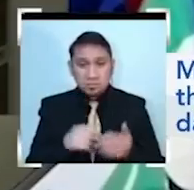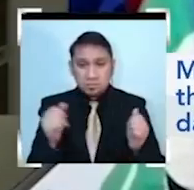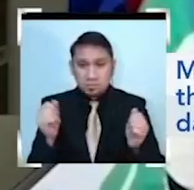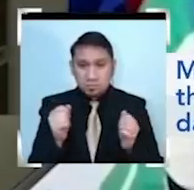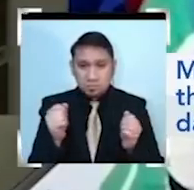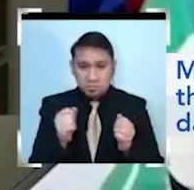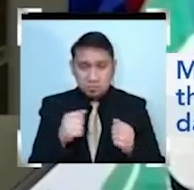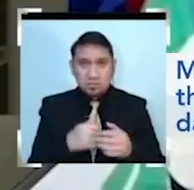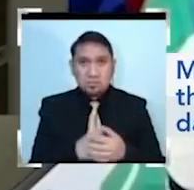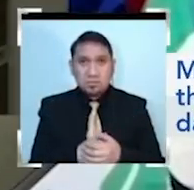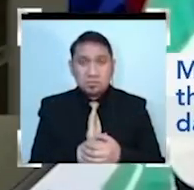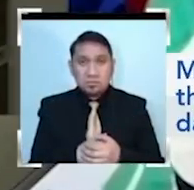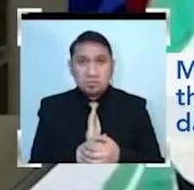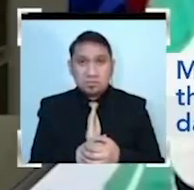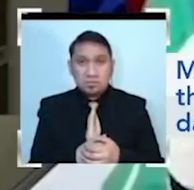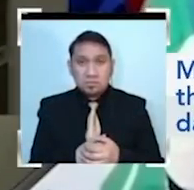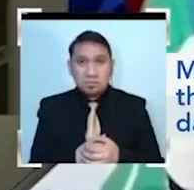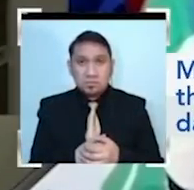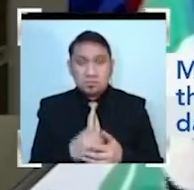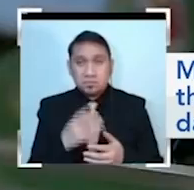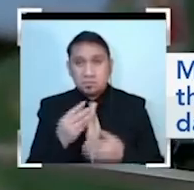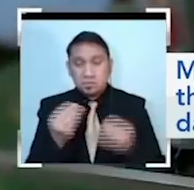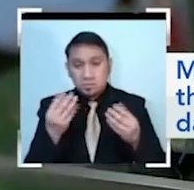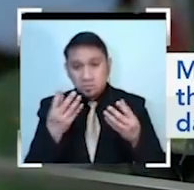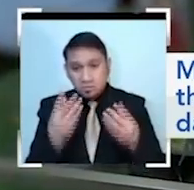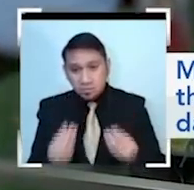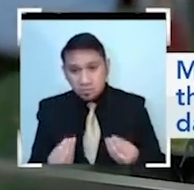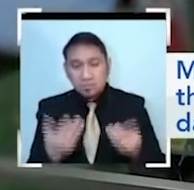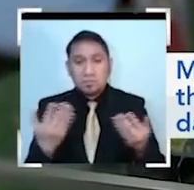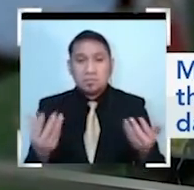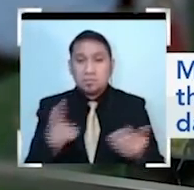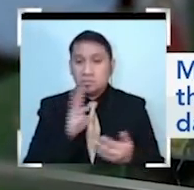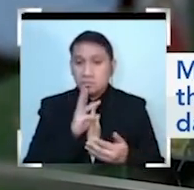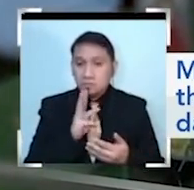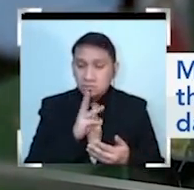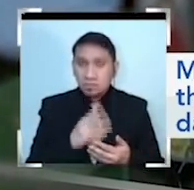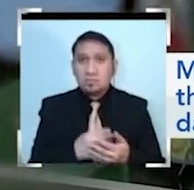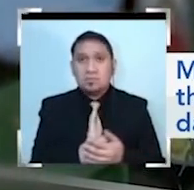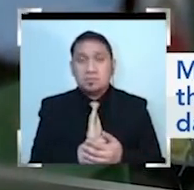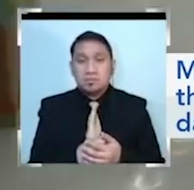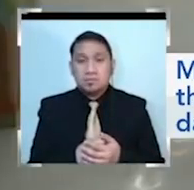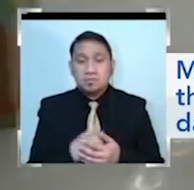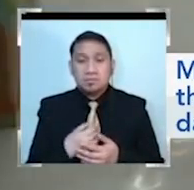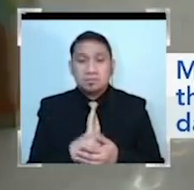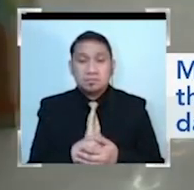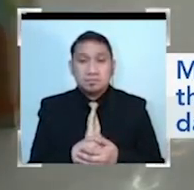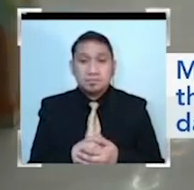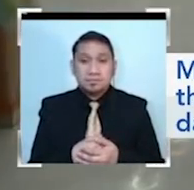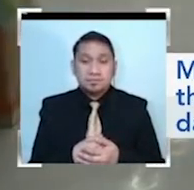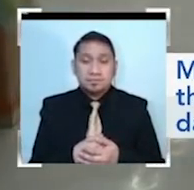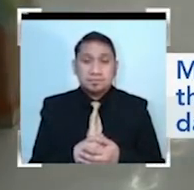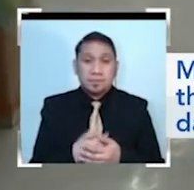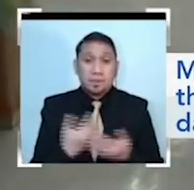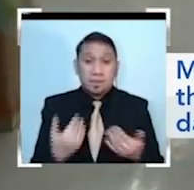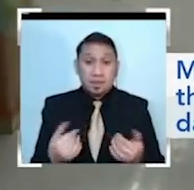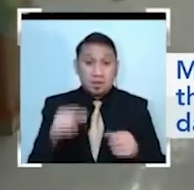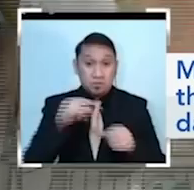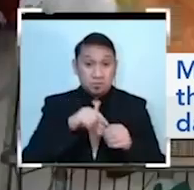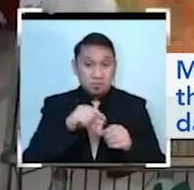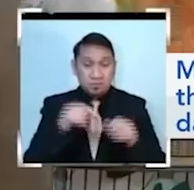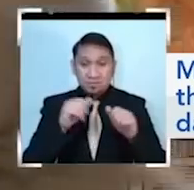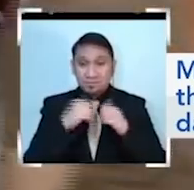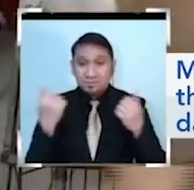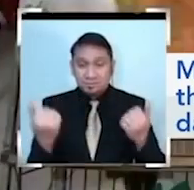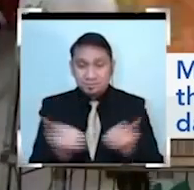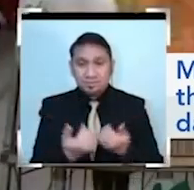time. Nawawala ng water, nawawala ng moisture. Sang-ayon naman ng Philippine Amalgamated Supermarkets Association na magkatimbangan ng